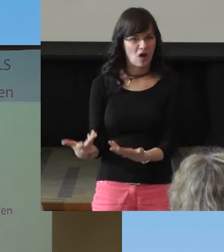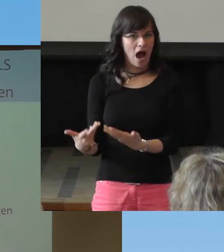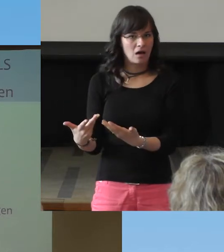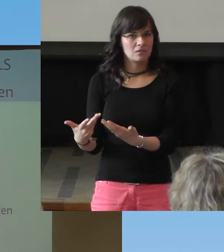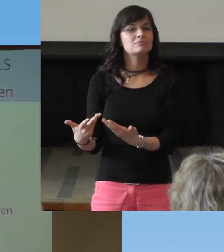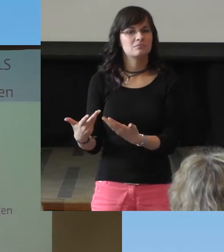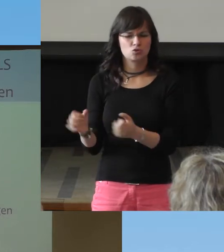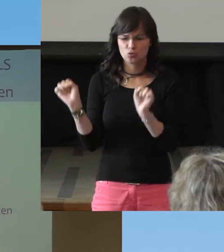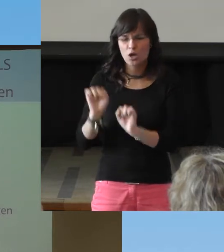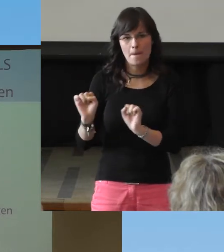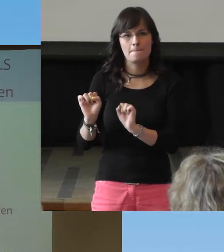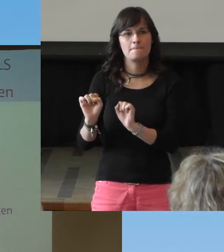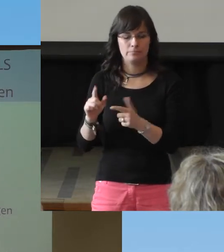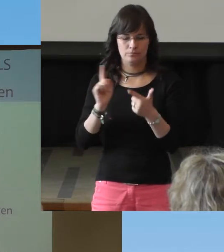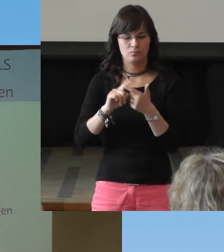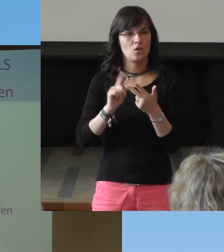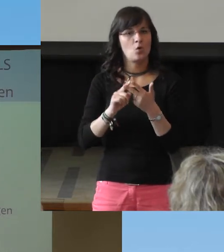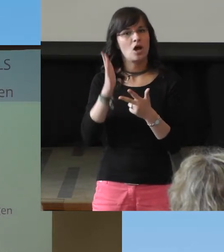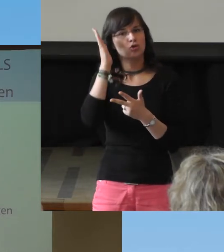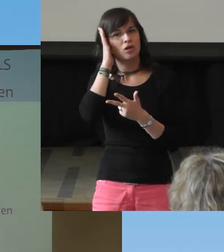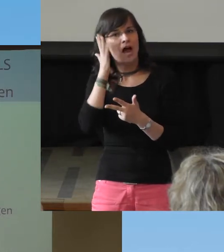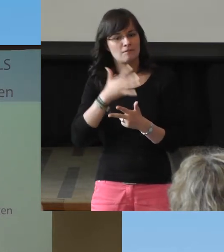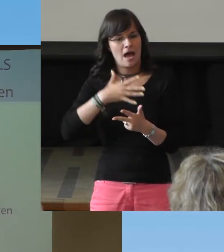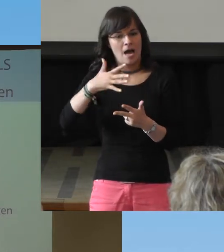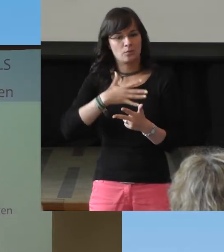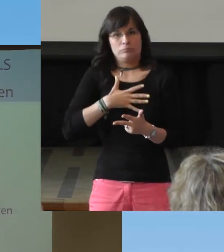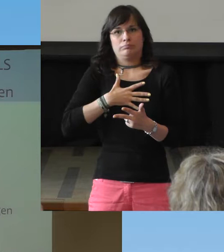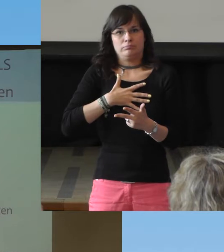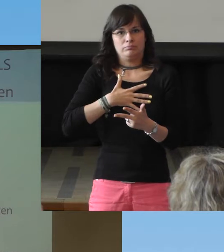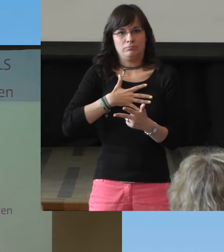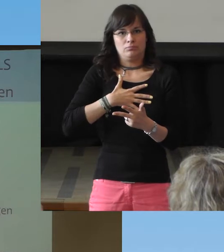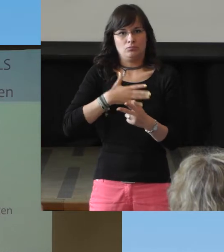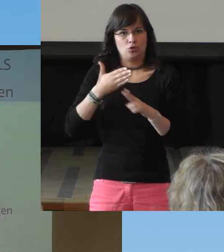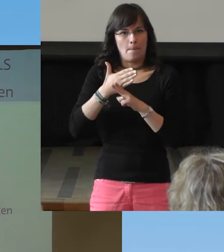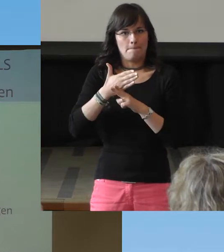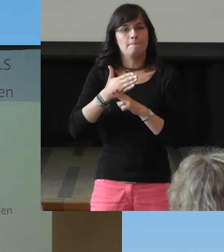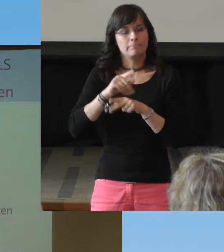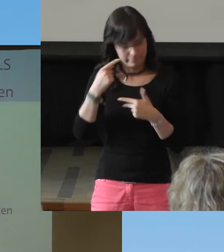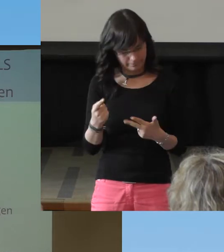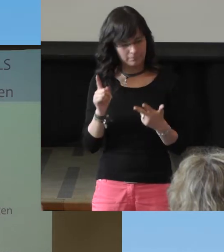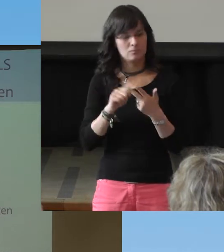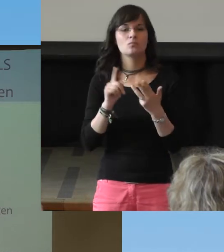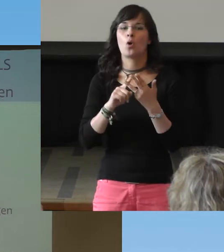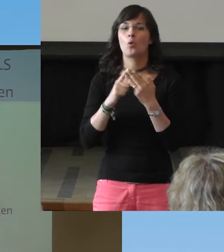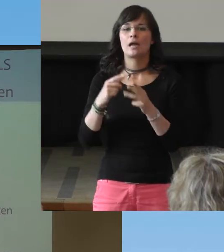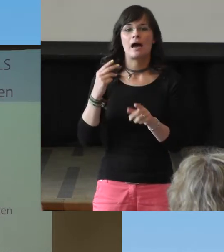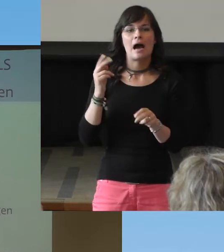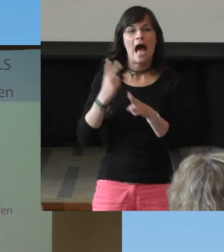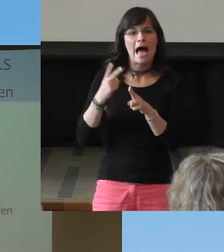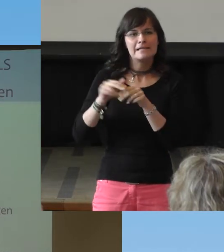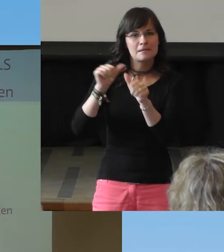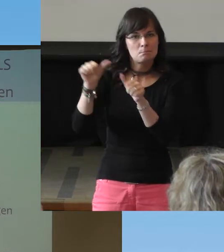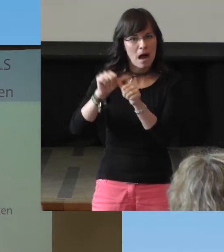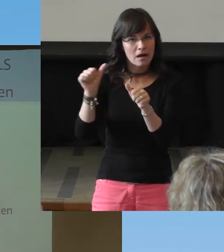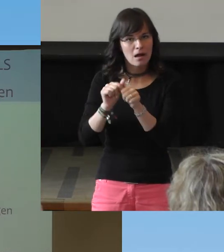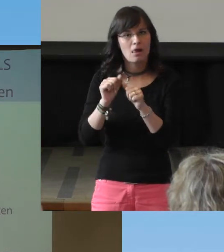Patienten mit einem Schlafapnoe-Syndrom gehören dazu. Es gehört auch ein Eisenmangel dazu, der die unruhigen Beine sehr begünstigt.